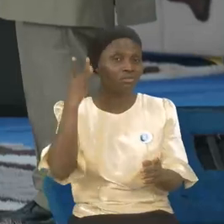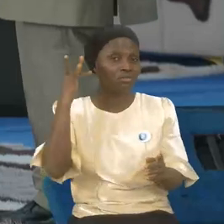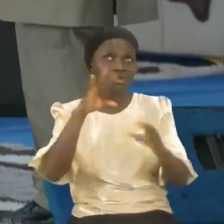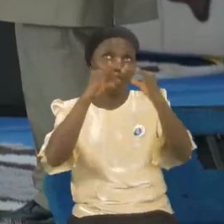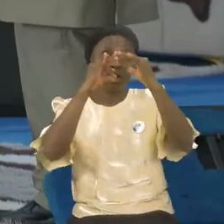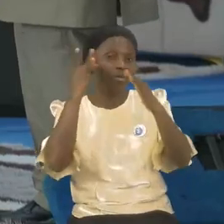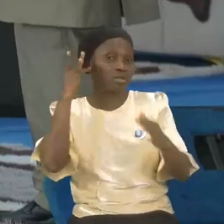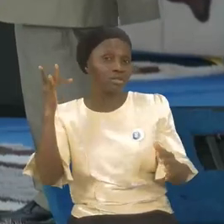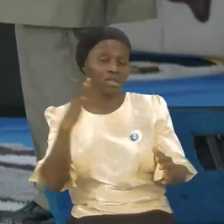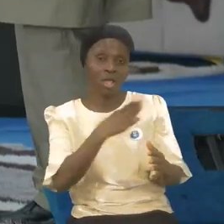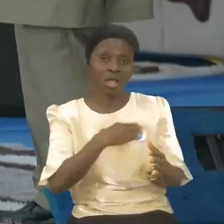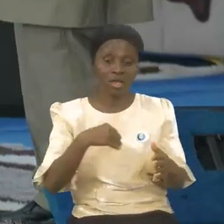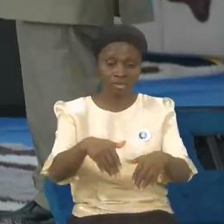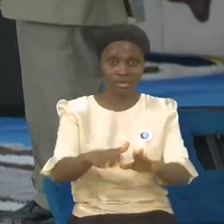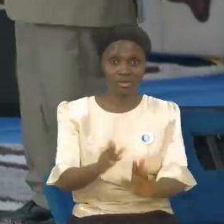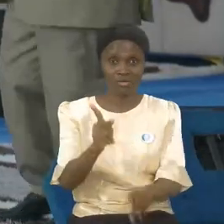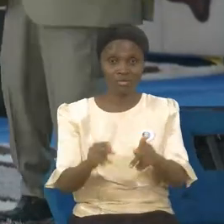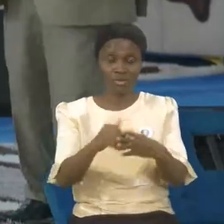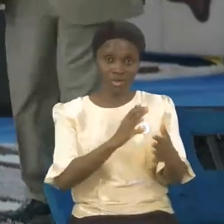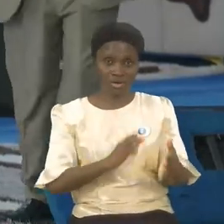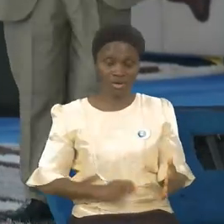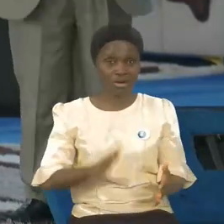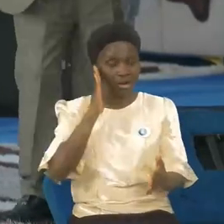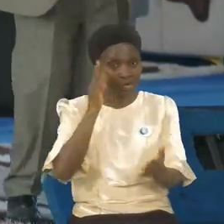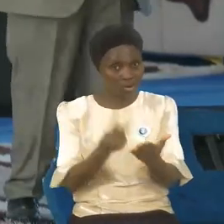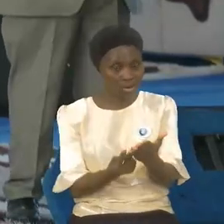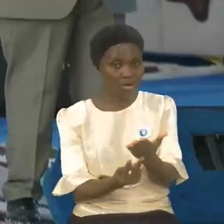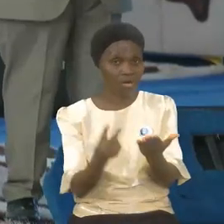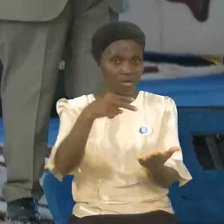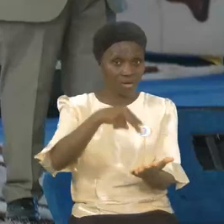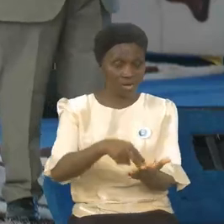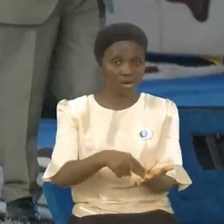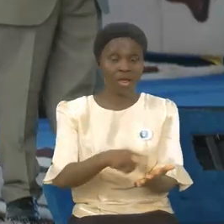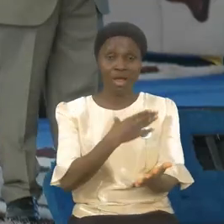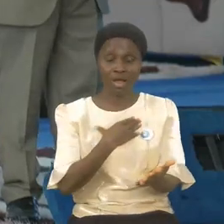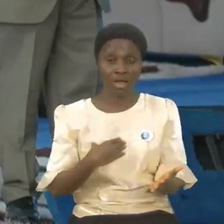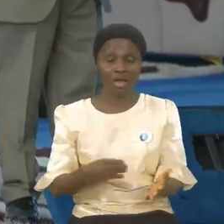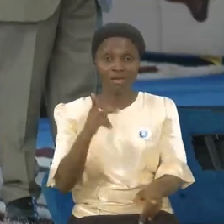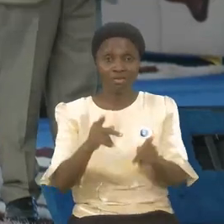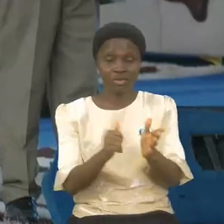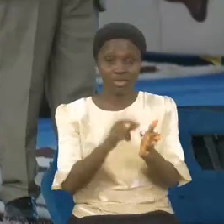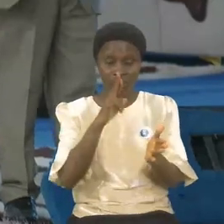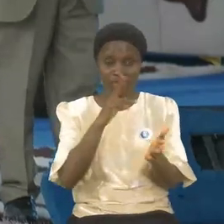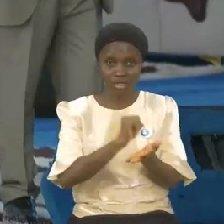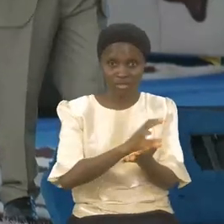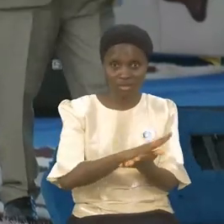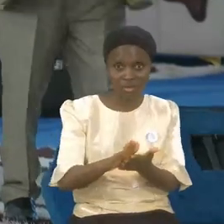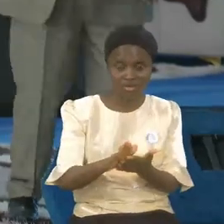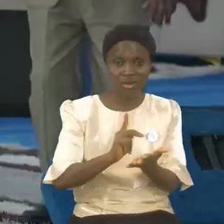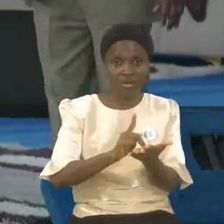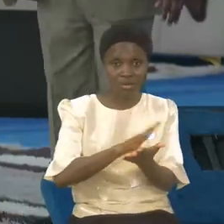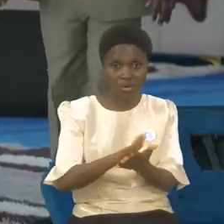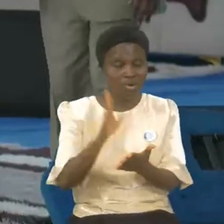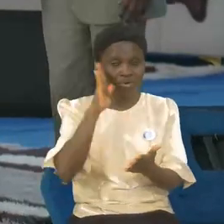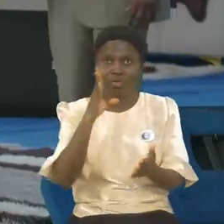n'arrive et qu'au soin de la trompette et que les morts en Christ ressuscitaient et que nous qui sommes en train de nous les croyons le corps